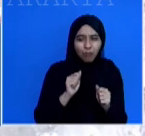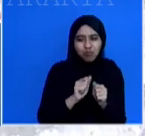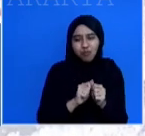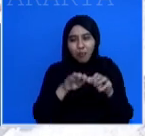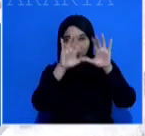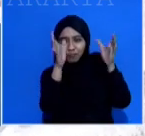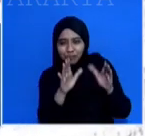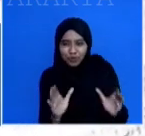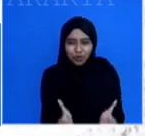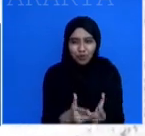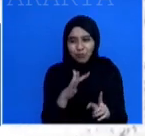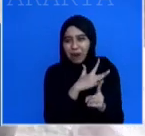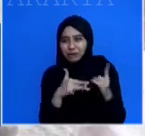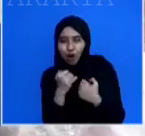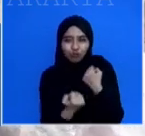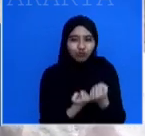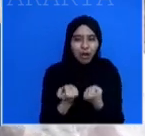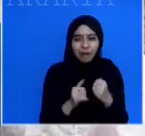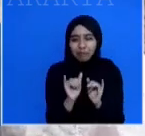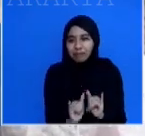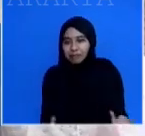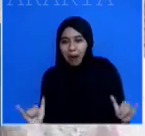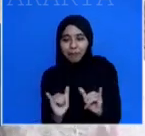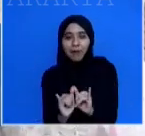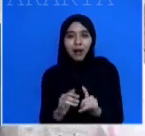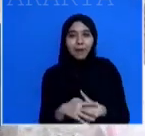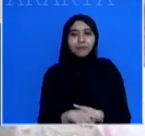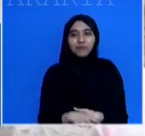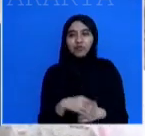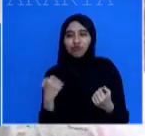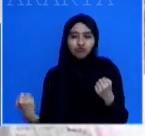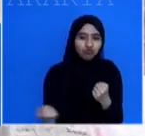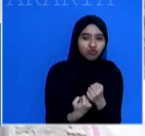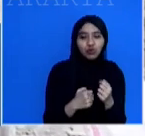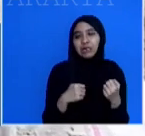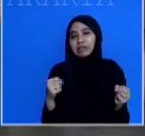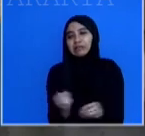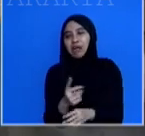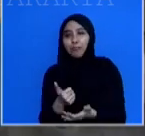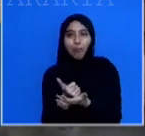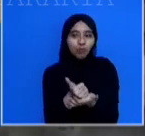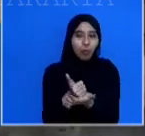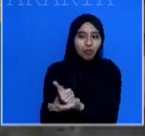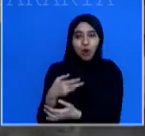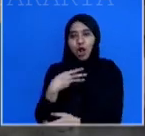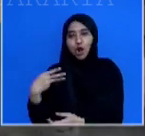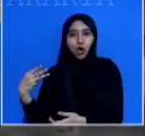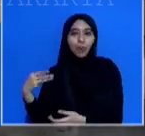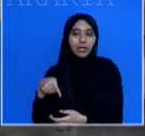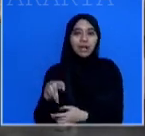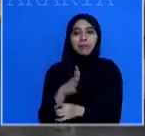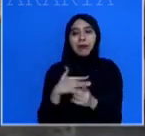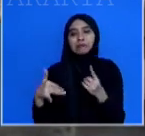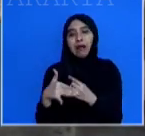katindakaken dening warganing masyarakat menika, temtunipun kajawi saged nyerep tenaga karya ugi damel ubenging ekonomi